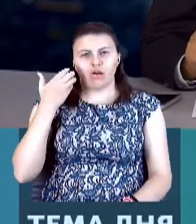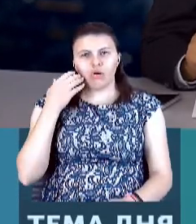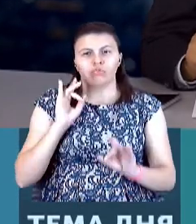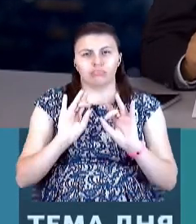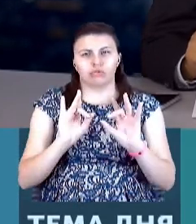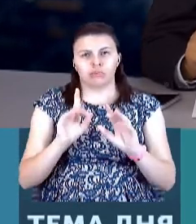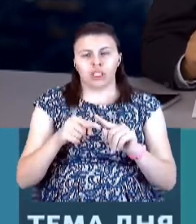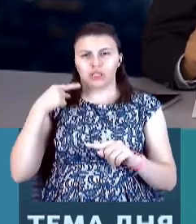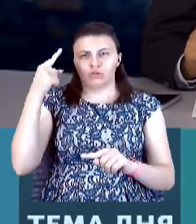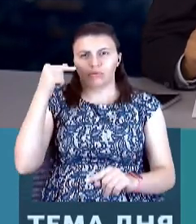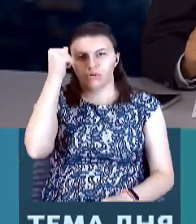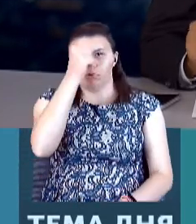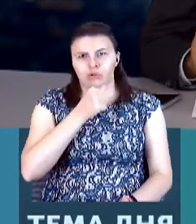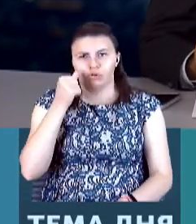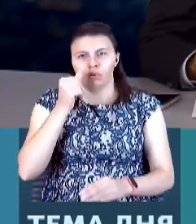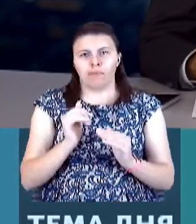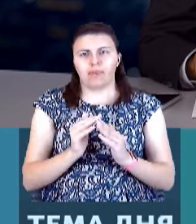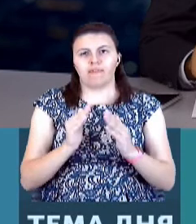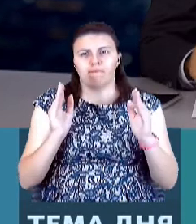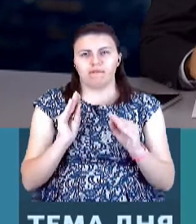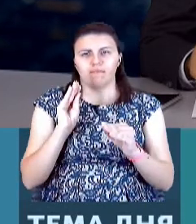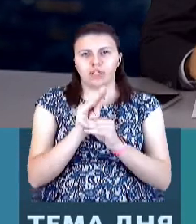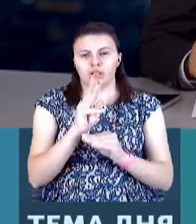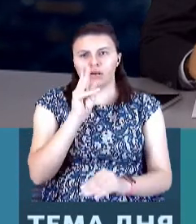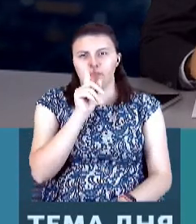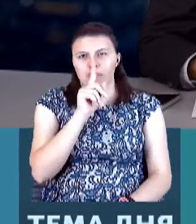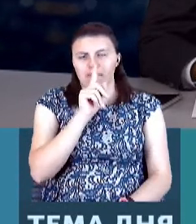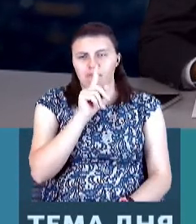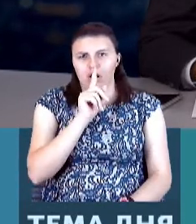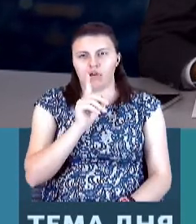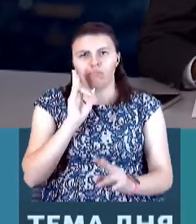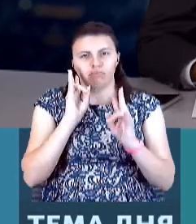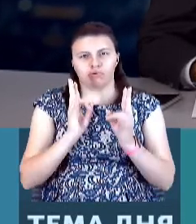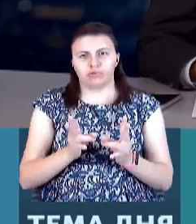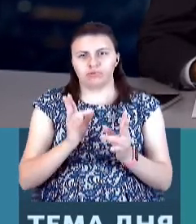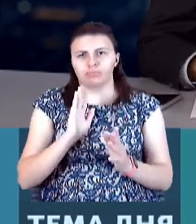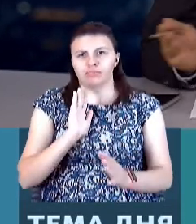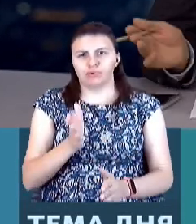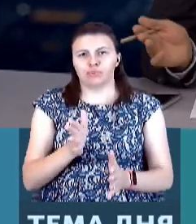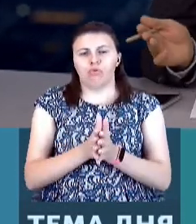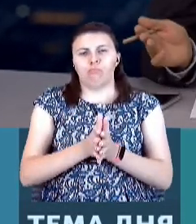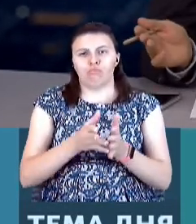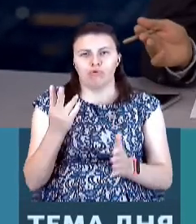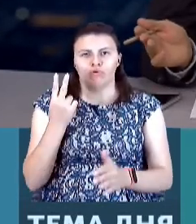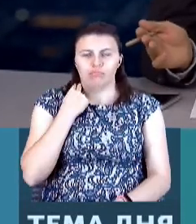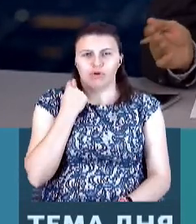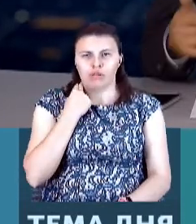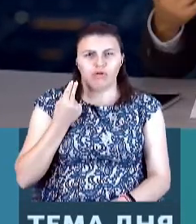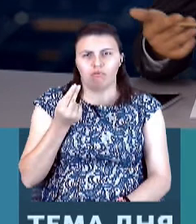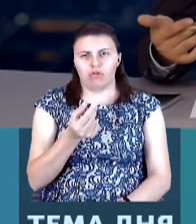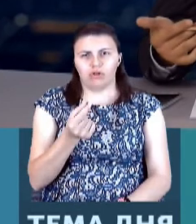підвищення мінімалки стане катастрофою. В результаті кожен українець платитиме більше податків. Розкажіть, будь ласка, нам, що